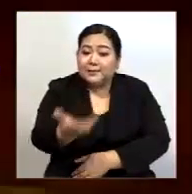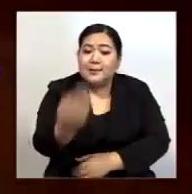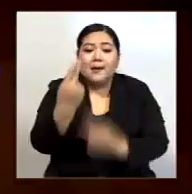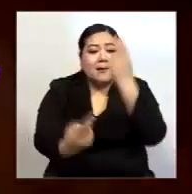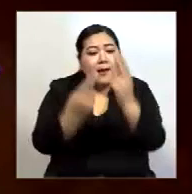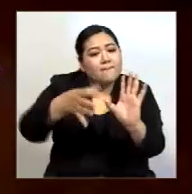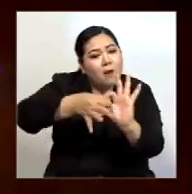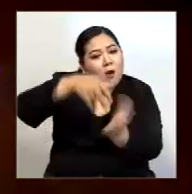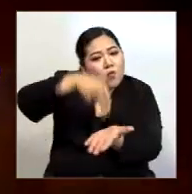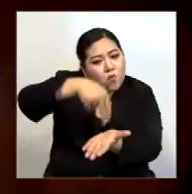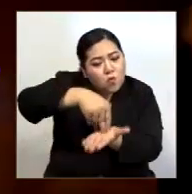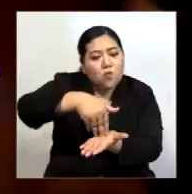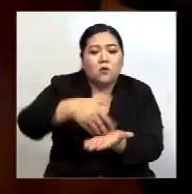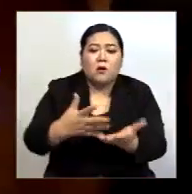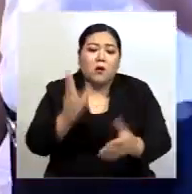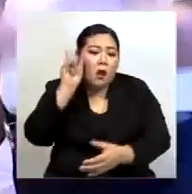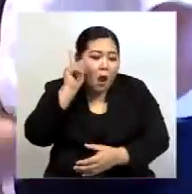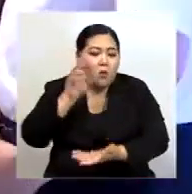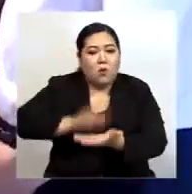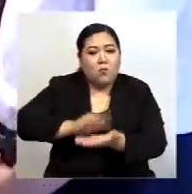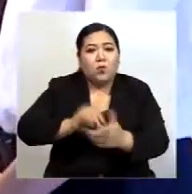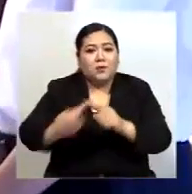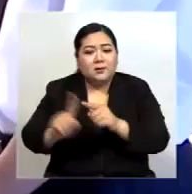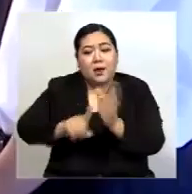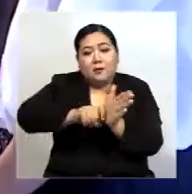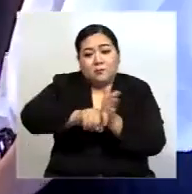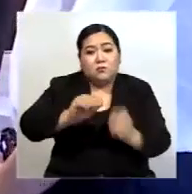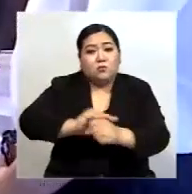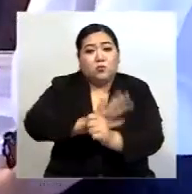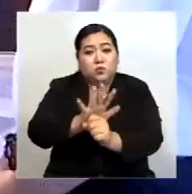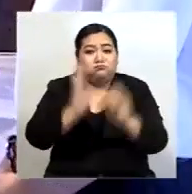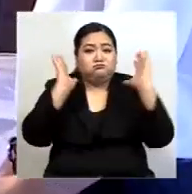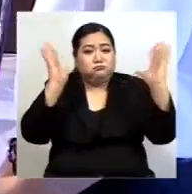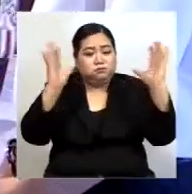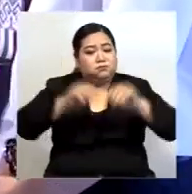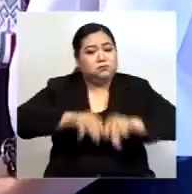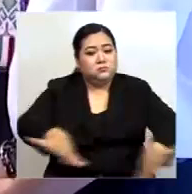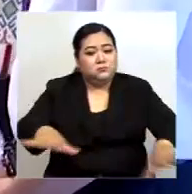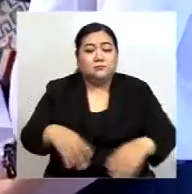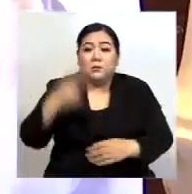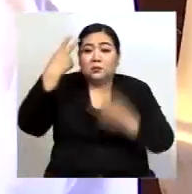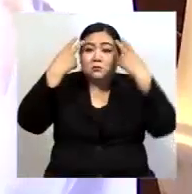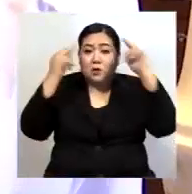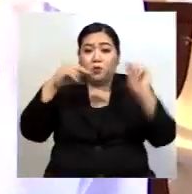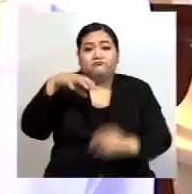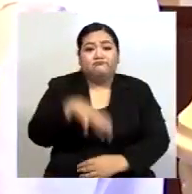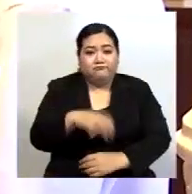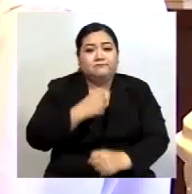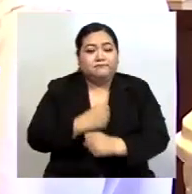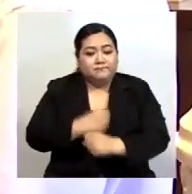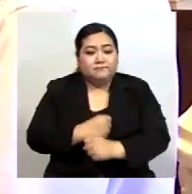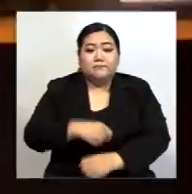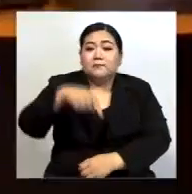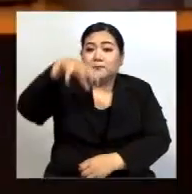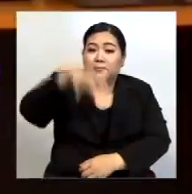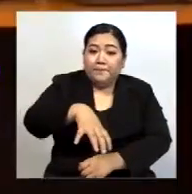ก้ไขปัญหาจากโรคติดเชื้อไวรัสโคโรนา2019หรือว่าโควิด-19 สำนักนายกรัฐมนตรีโดยจะใช้ตึก